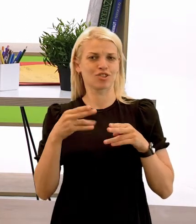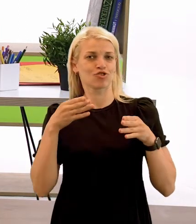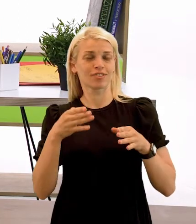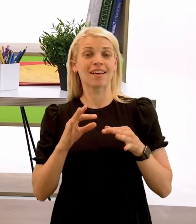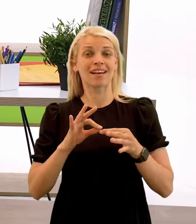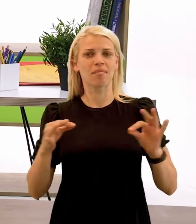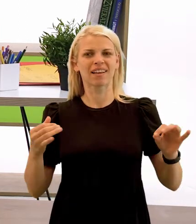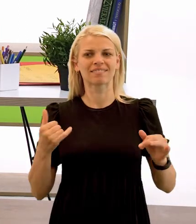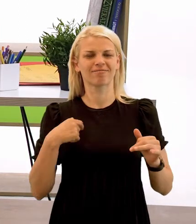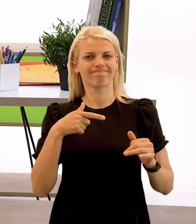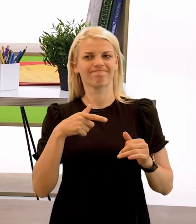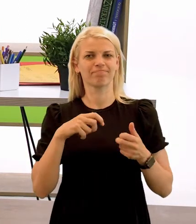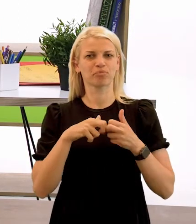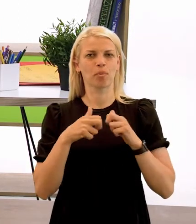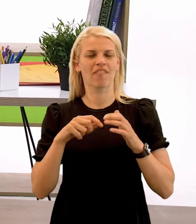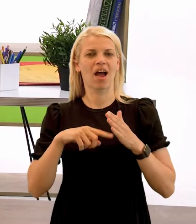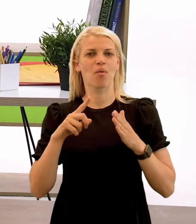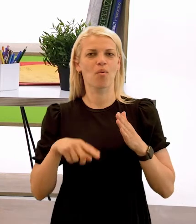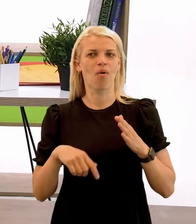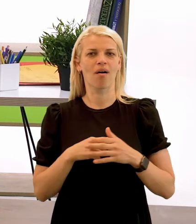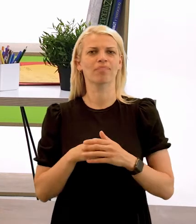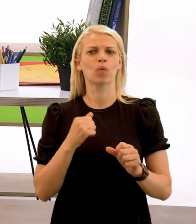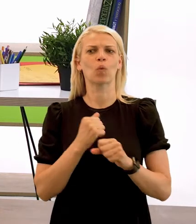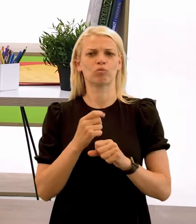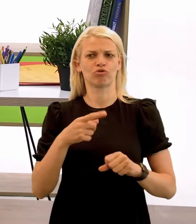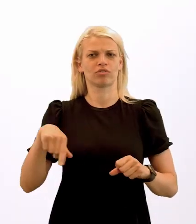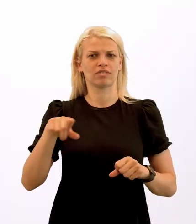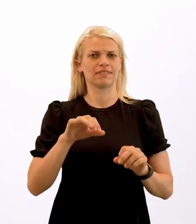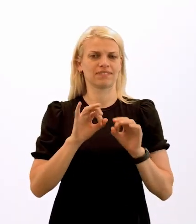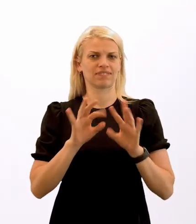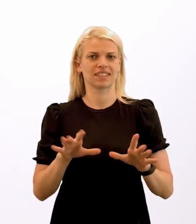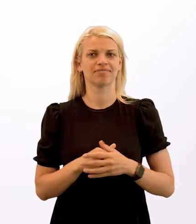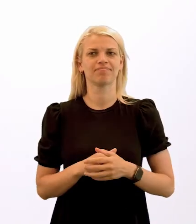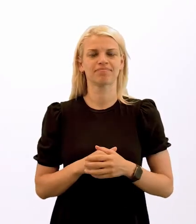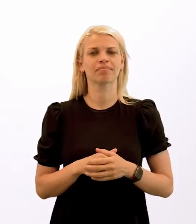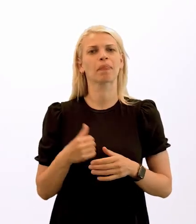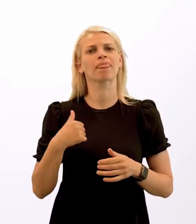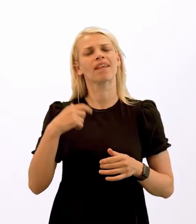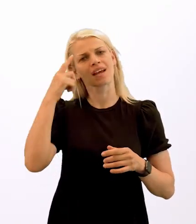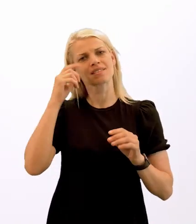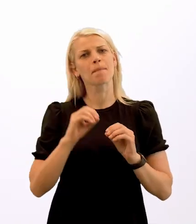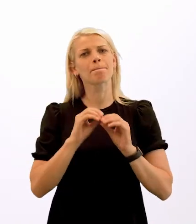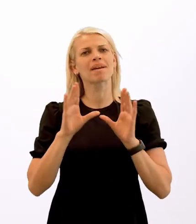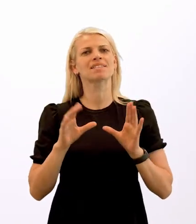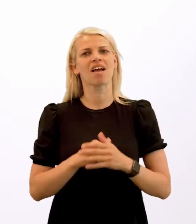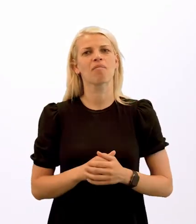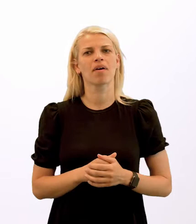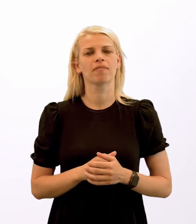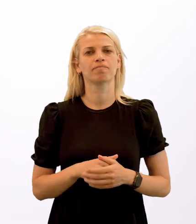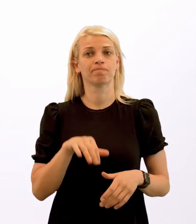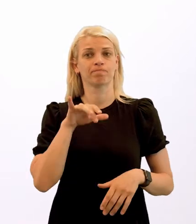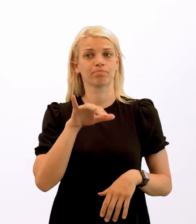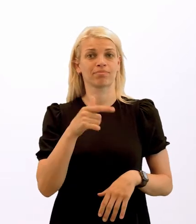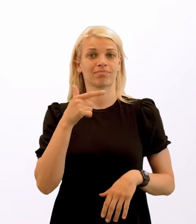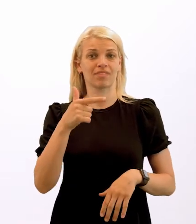problémovú úlohu, ktorú zvládnete úplne hravo všetci. Predstavte si, že máte